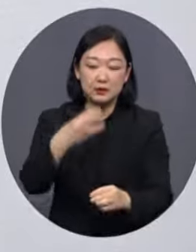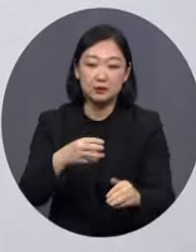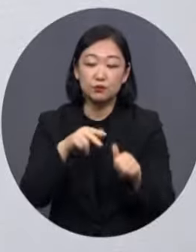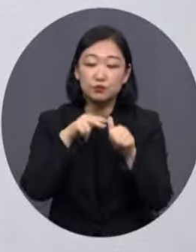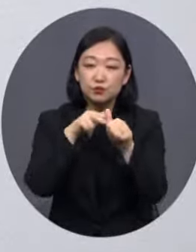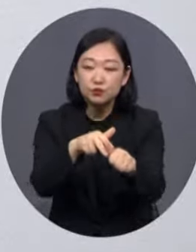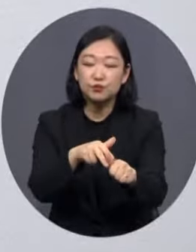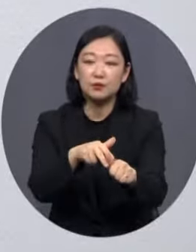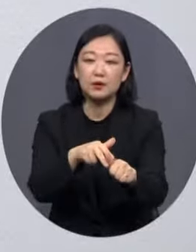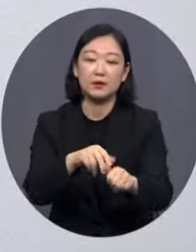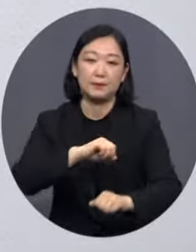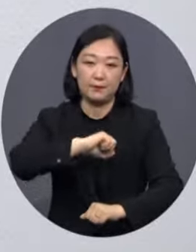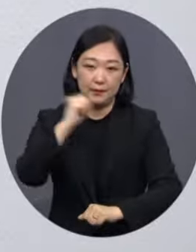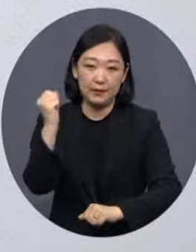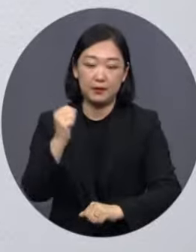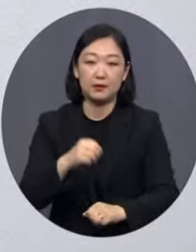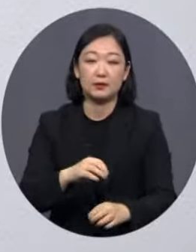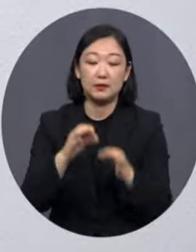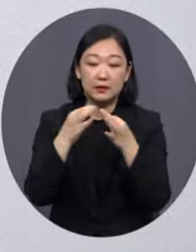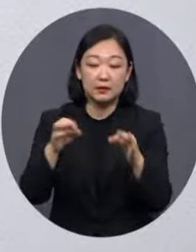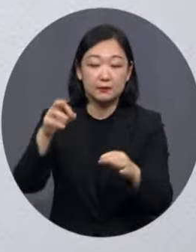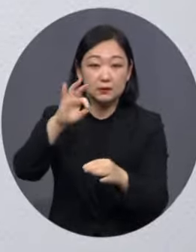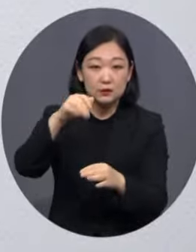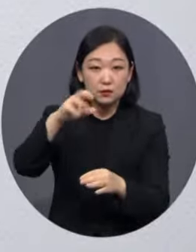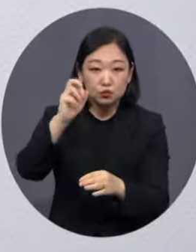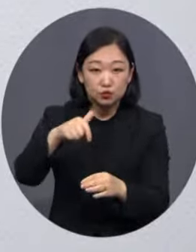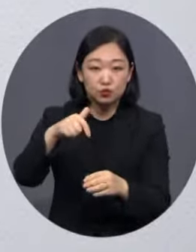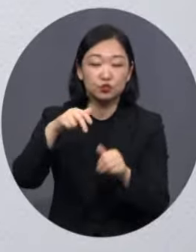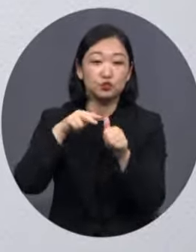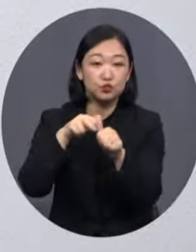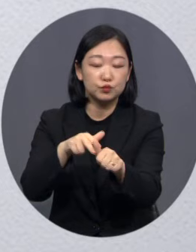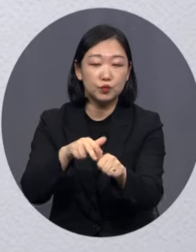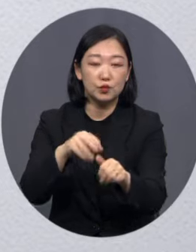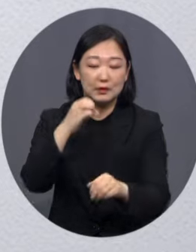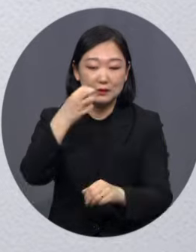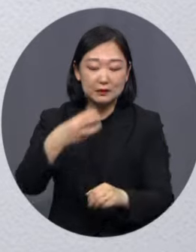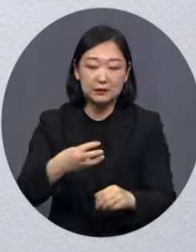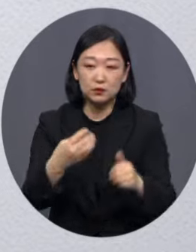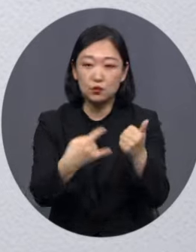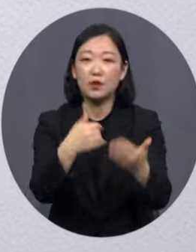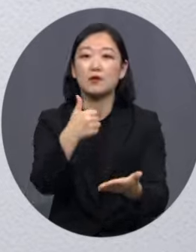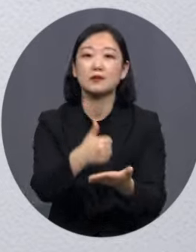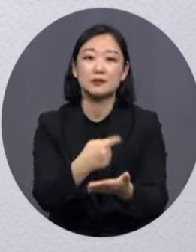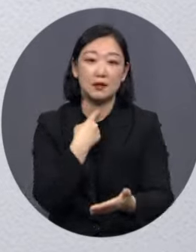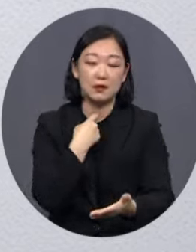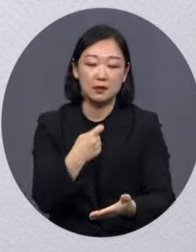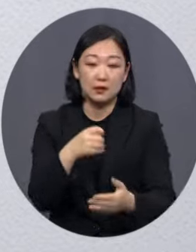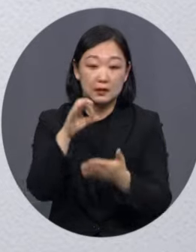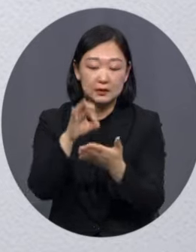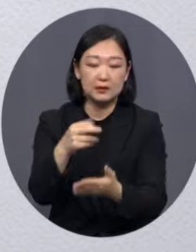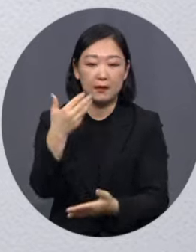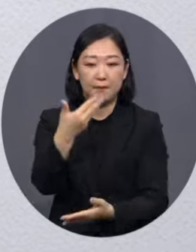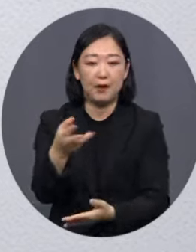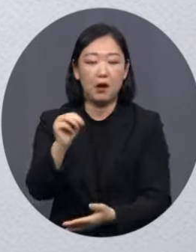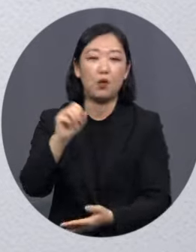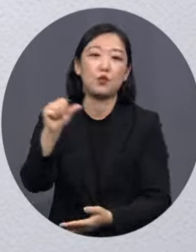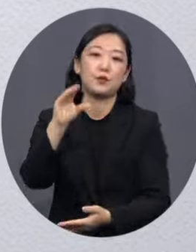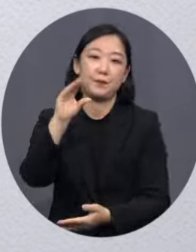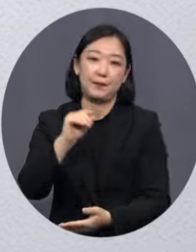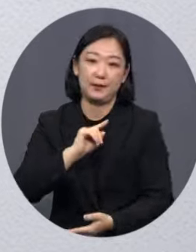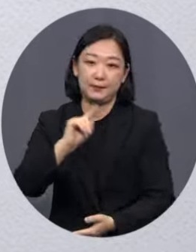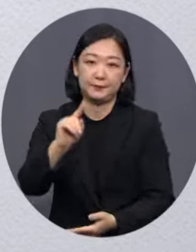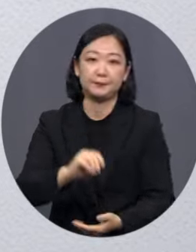당선됐습니다 국민의 힘 김승우 구보는 국민의 힘 제주시을 당협 위원장을 지냈고 재산은 8억 5천여만